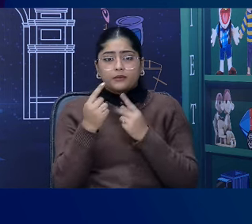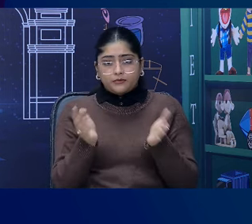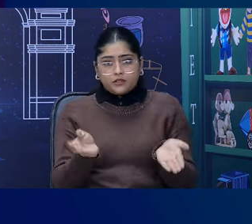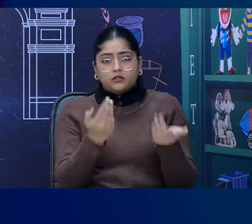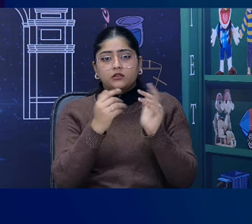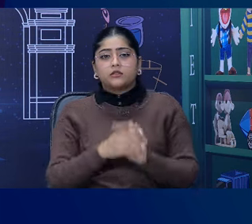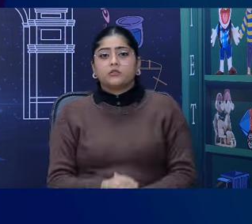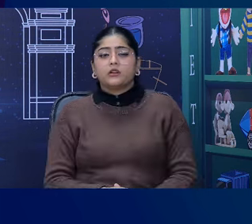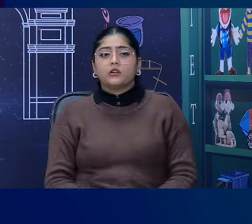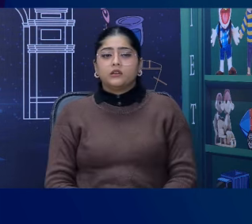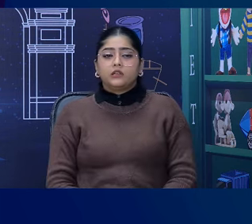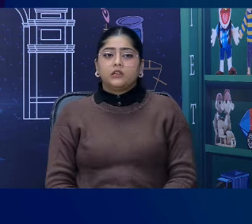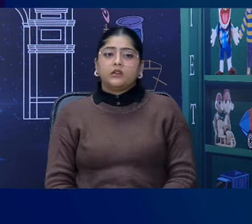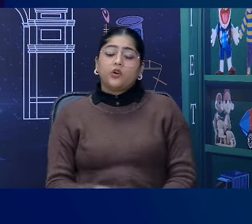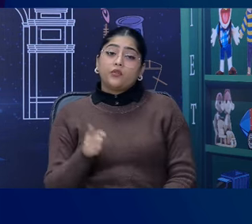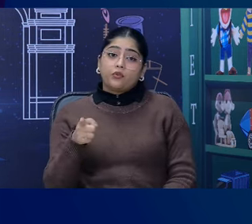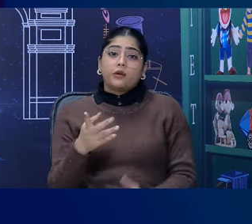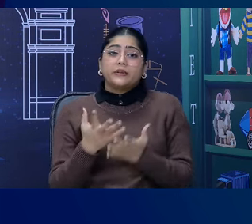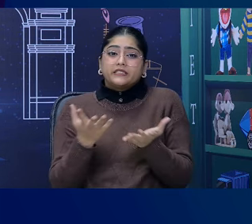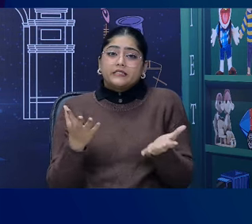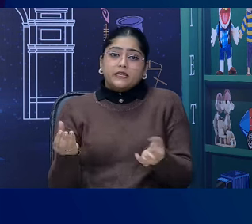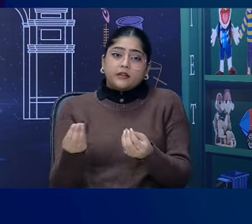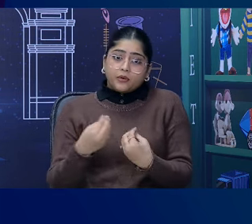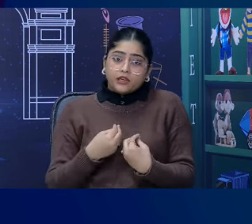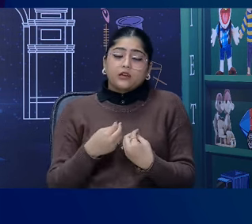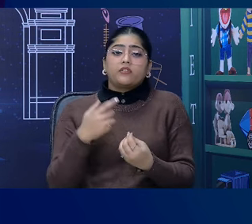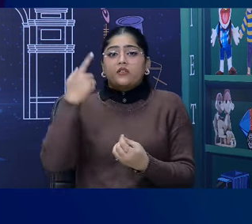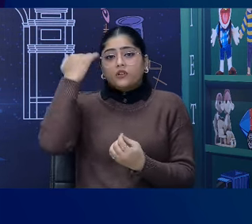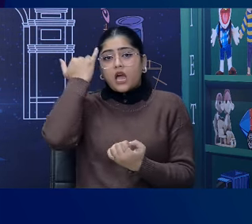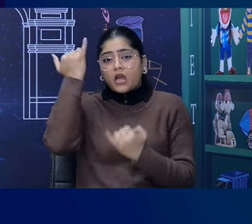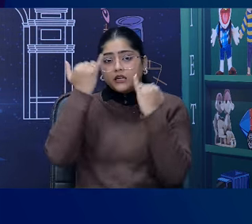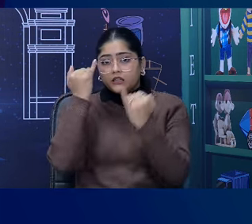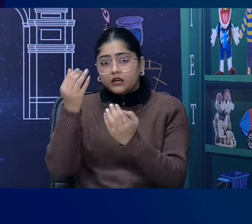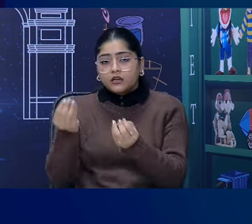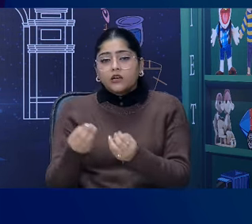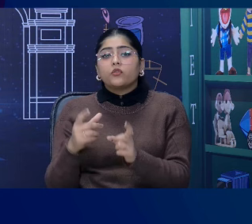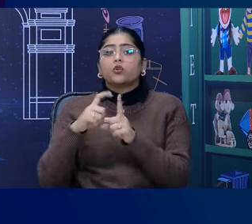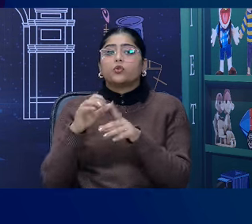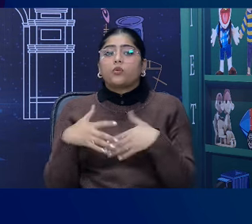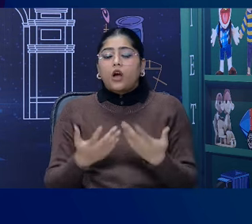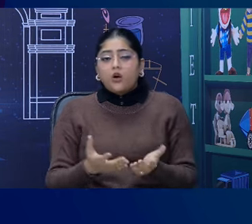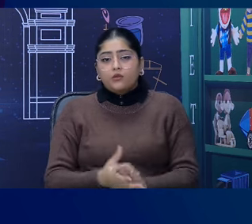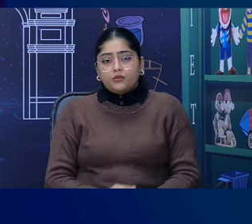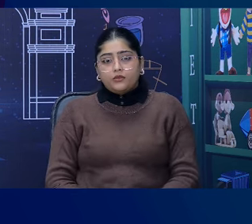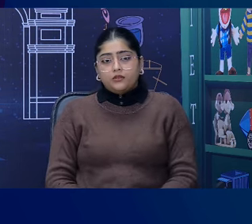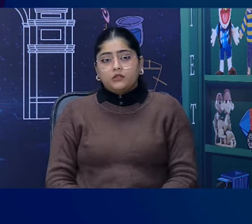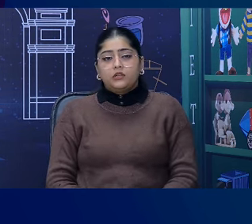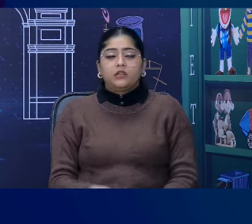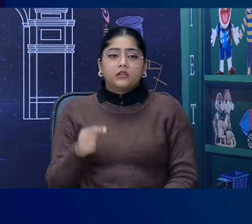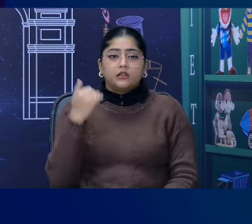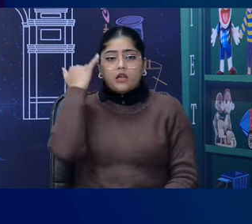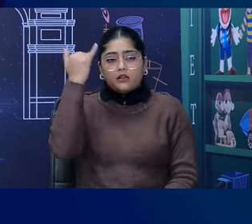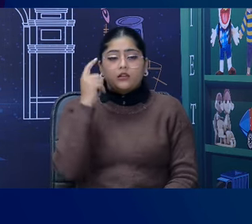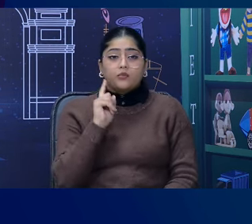है वो आपको रिसोर्सेस लाके देंगे कि कैसे करना है आपको नेक्स्ट आप एक बहुत इंपॉर्टेंट चीज